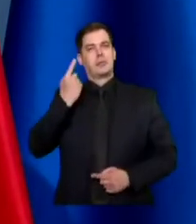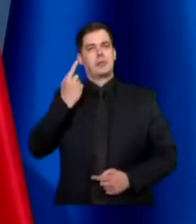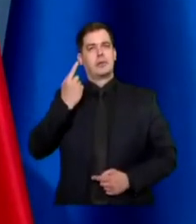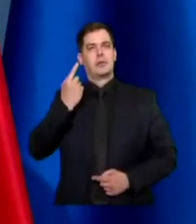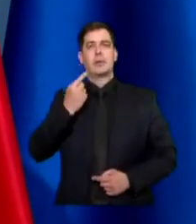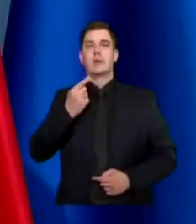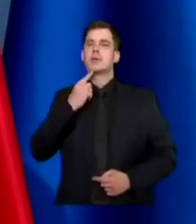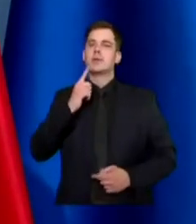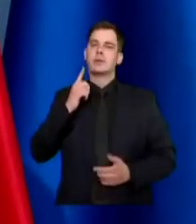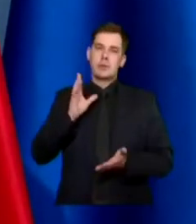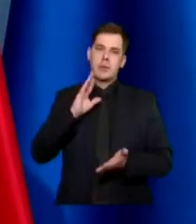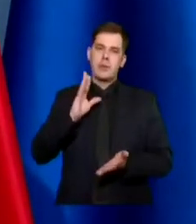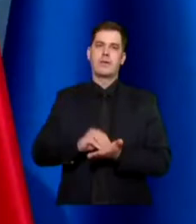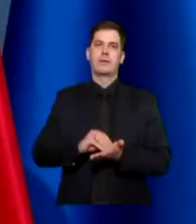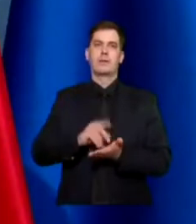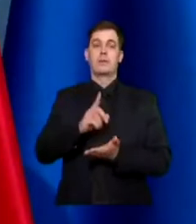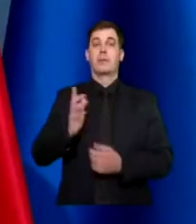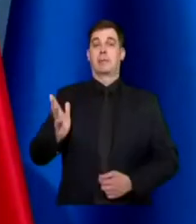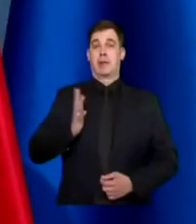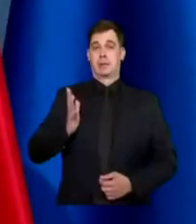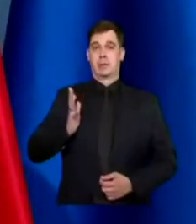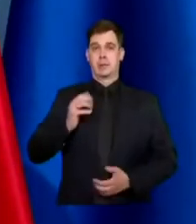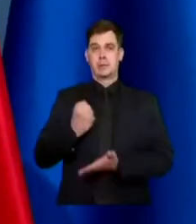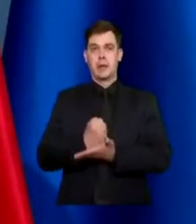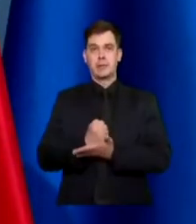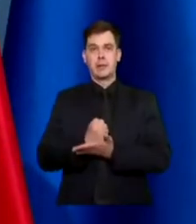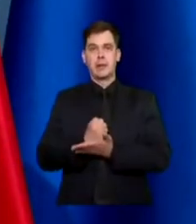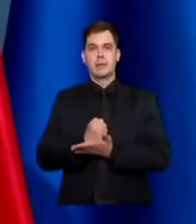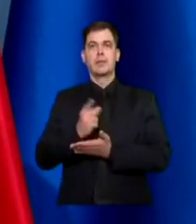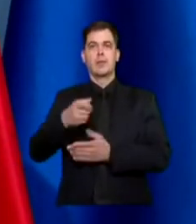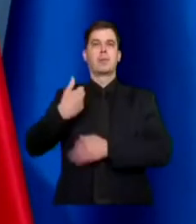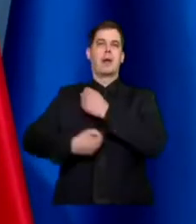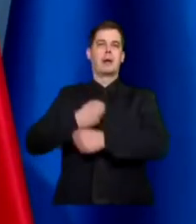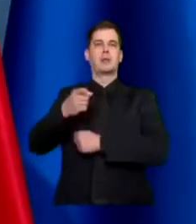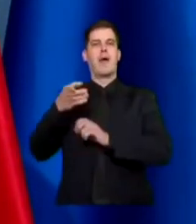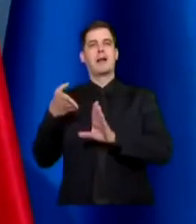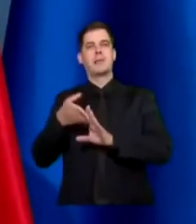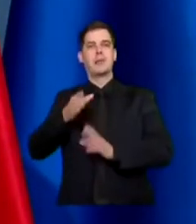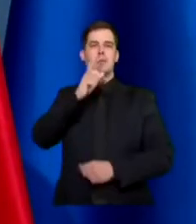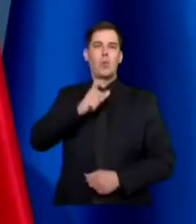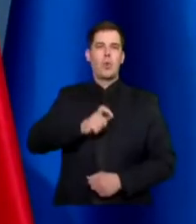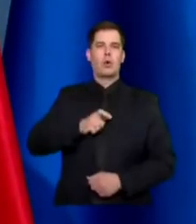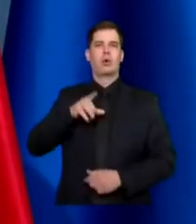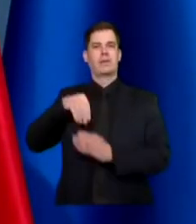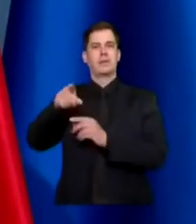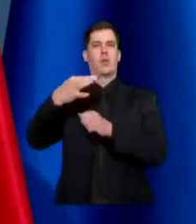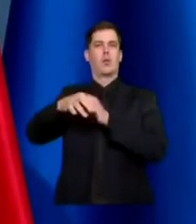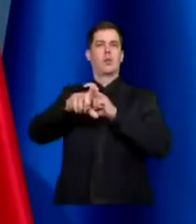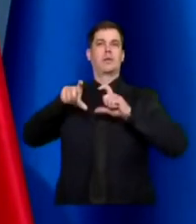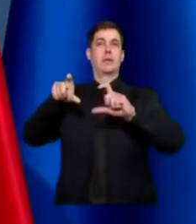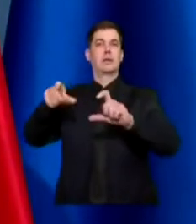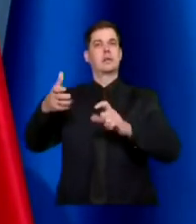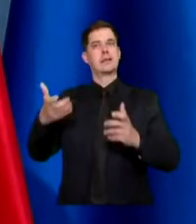zakresie, znowu uwzględniając warunki bezpieczeństwa, też pracownicy administracyjni planują